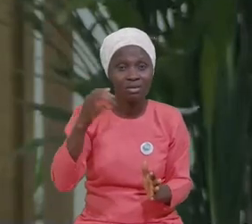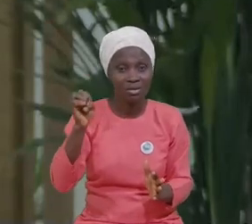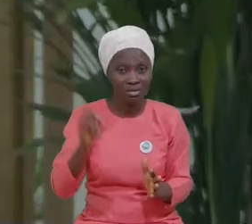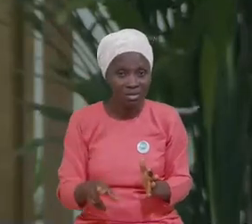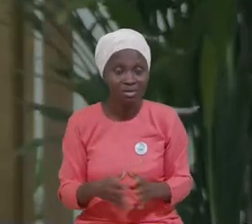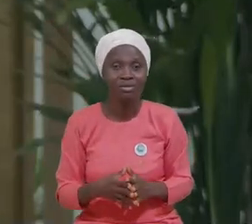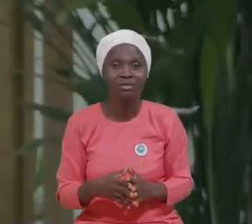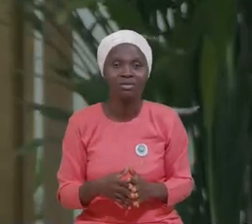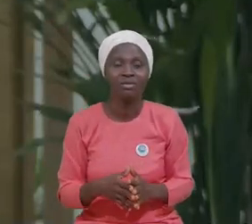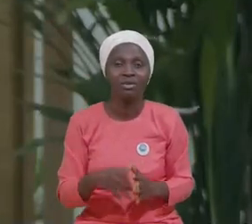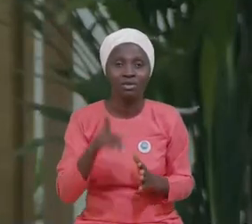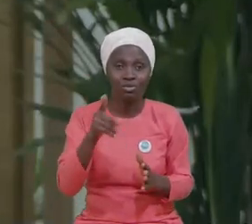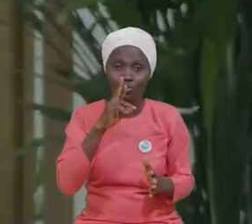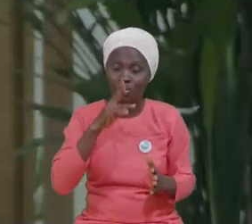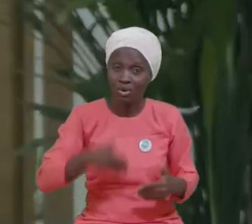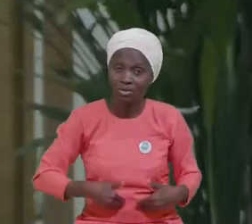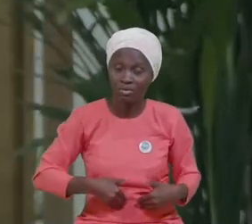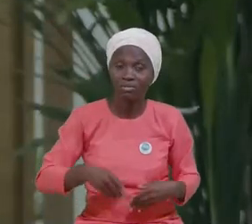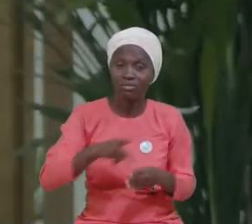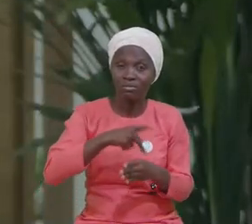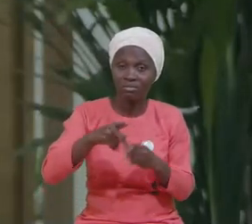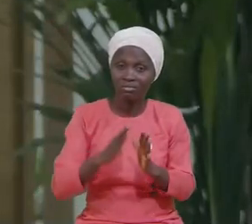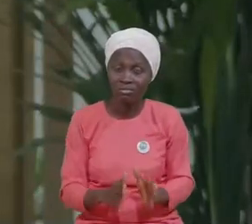Jeune adulte, jeune professionnel.